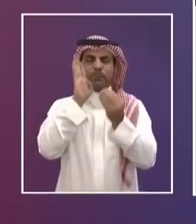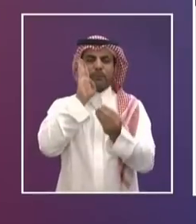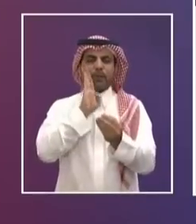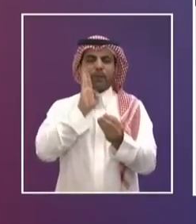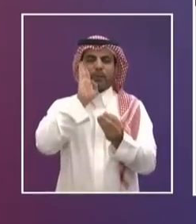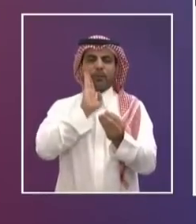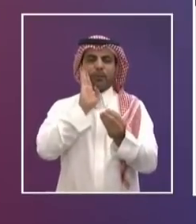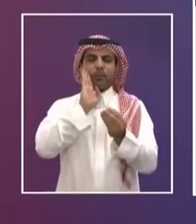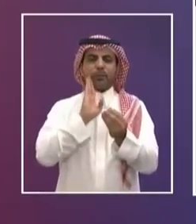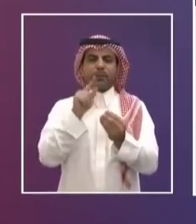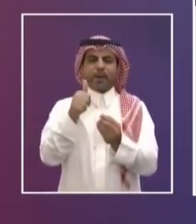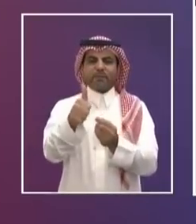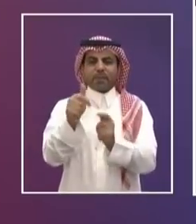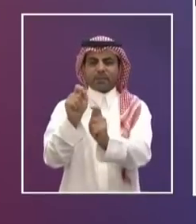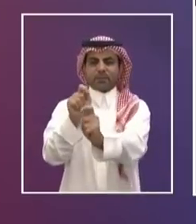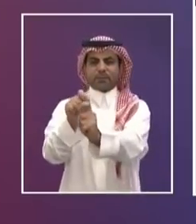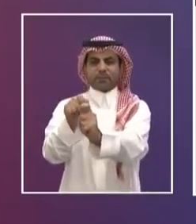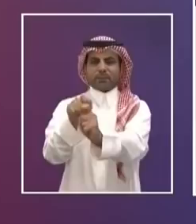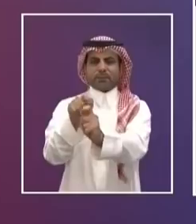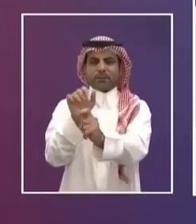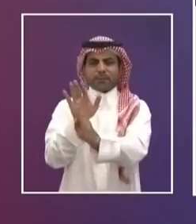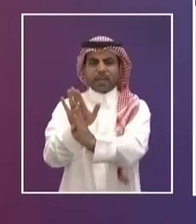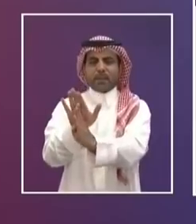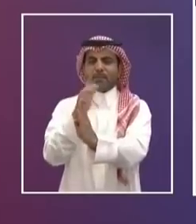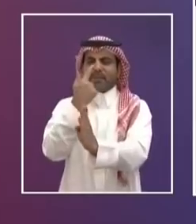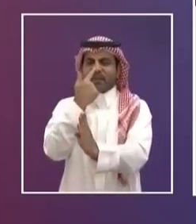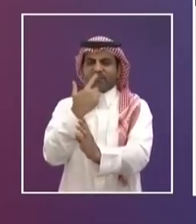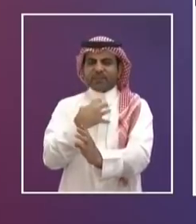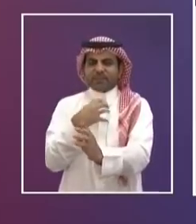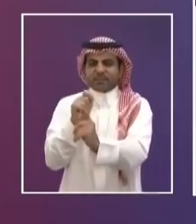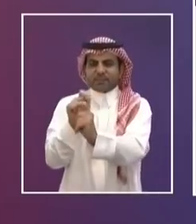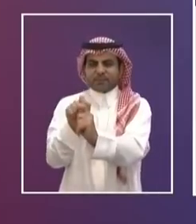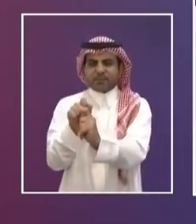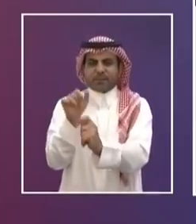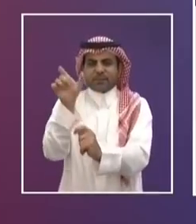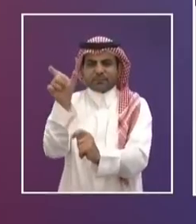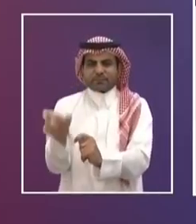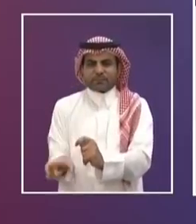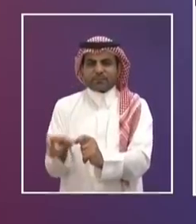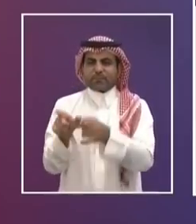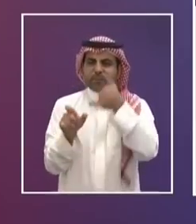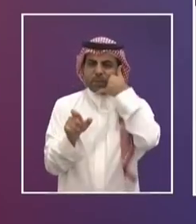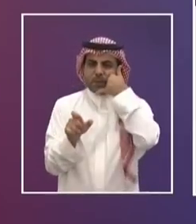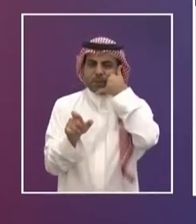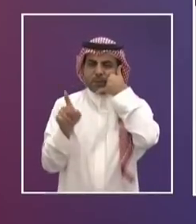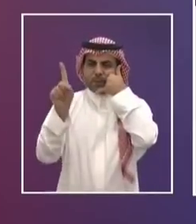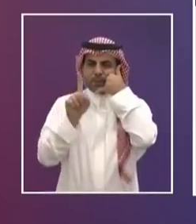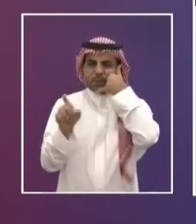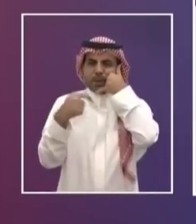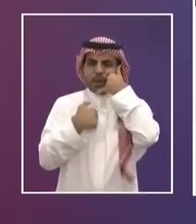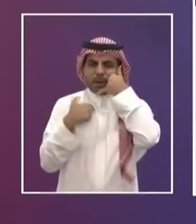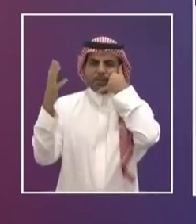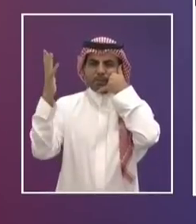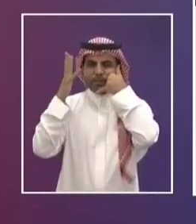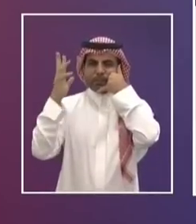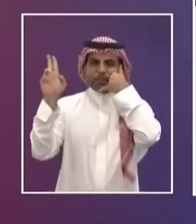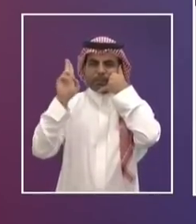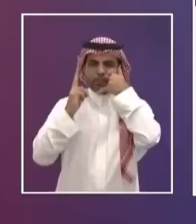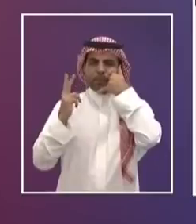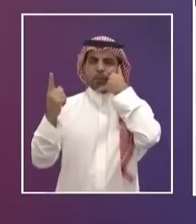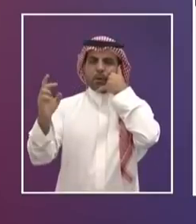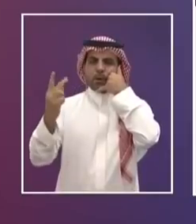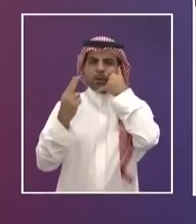دعم نفسي من متخصصين سواء باستشارات هاتفية أو بدخولهم